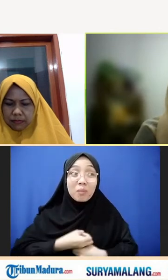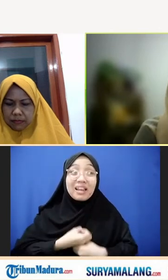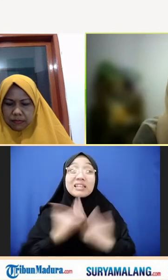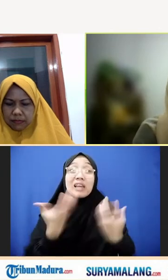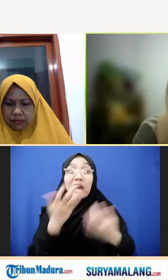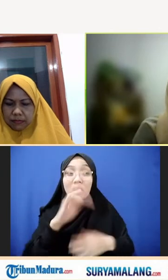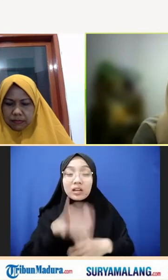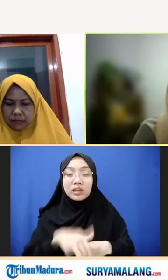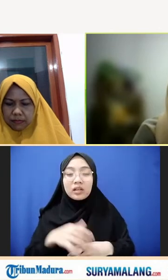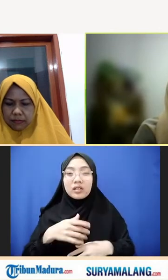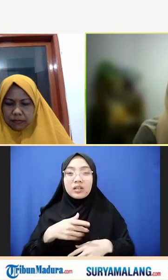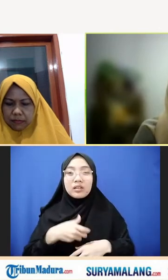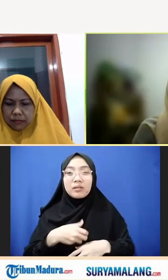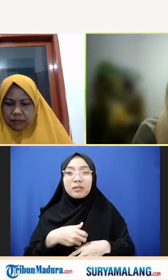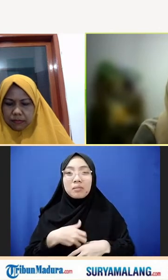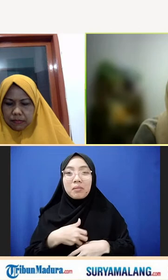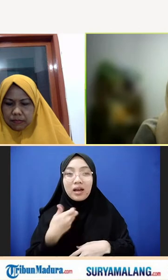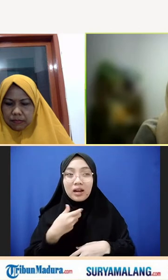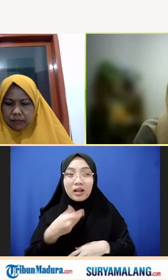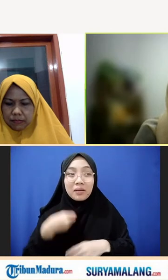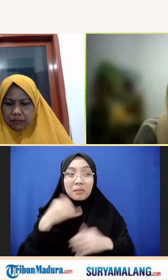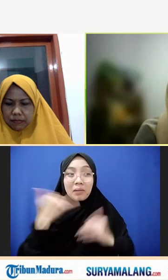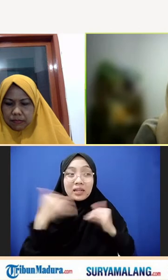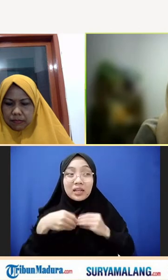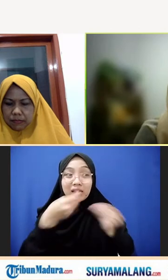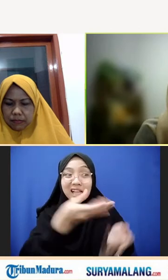marah, nggak dikasih mainan.